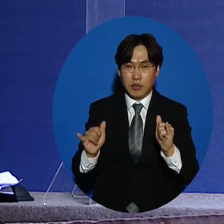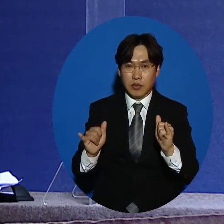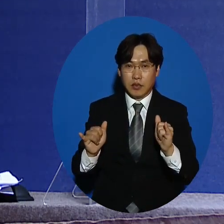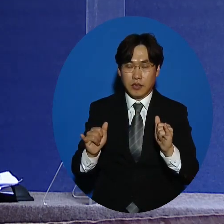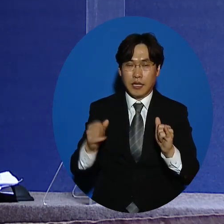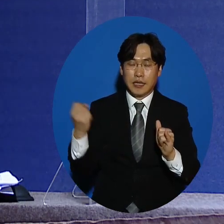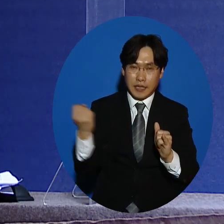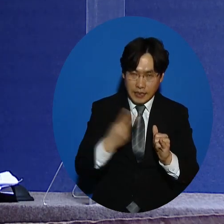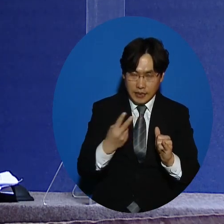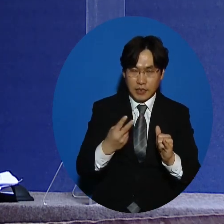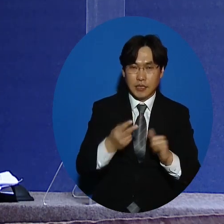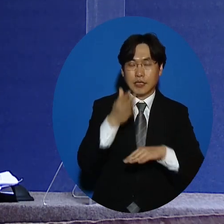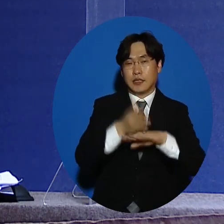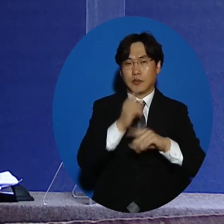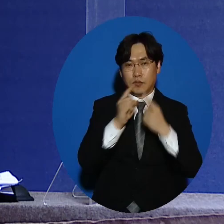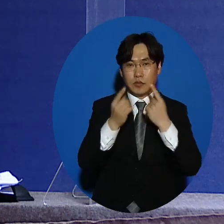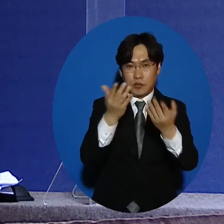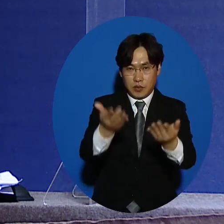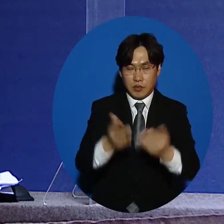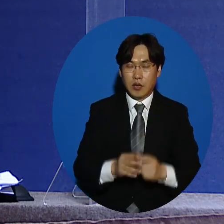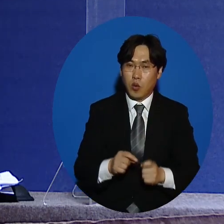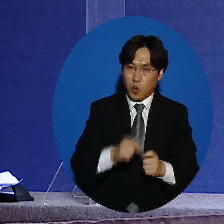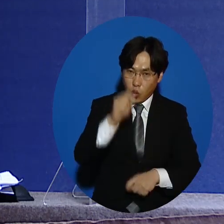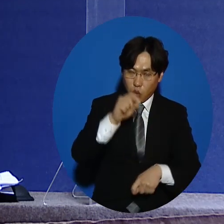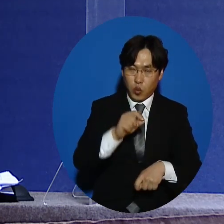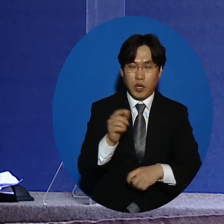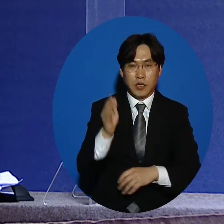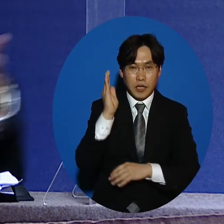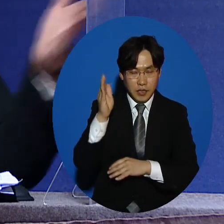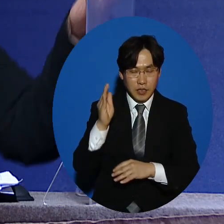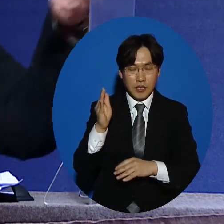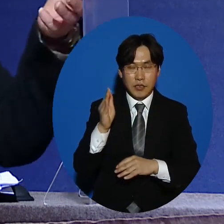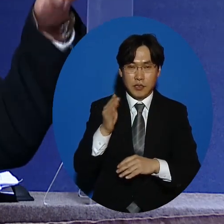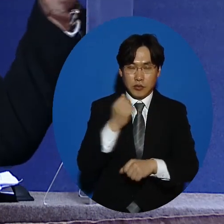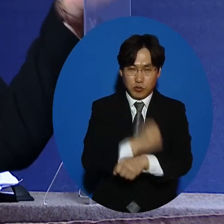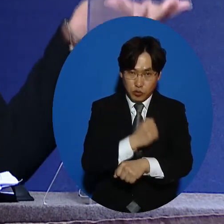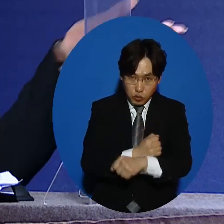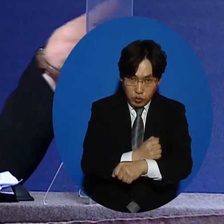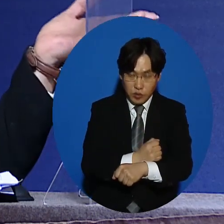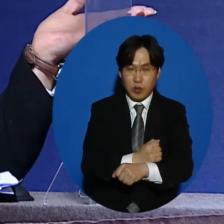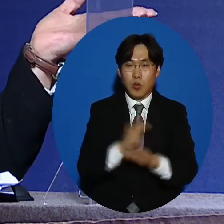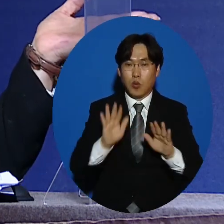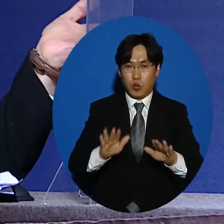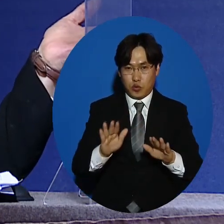거듭 감사를 드립니다. 긴 시간 수고하셨고요. 우리